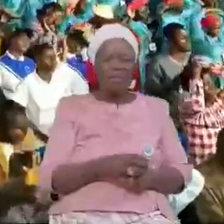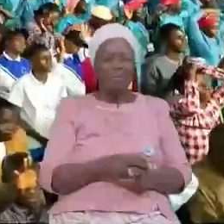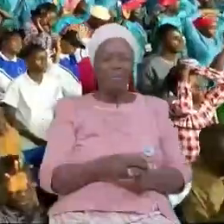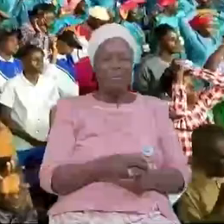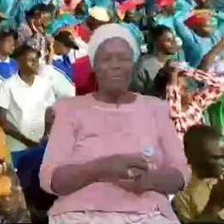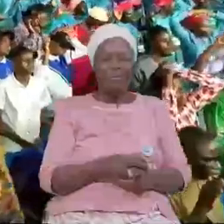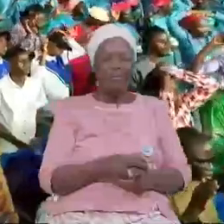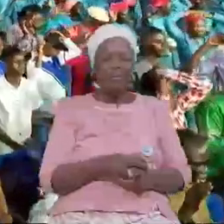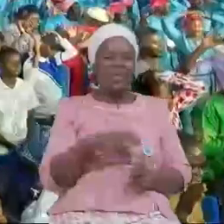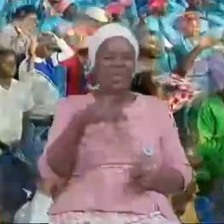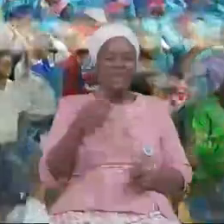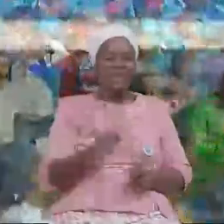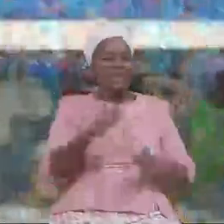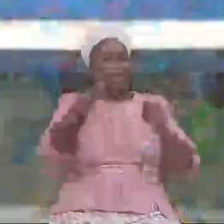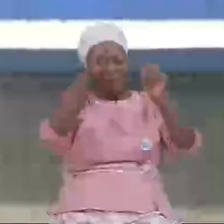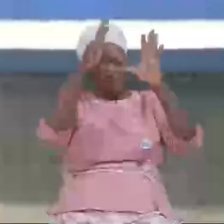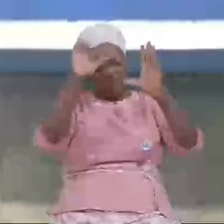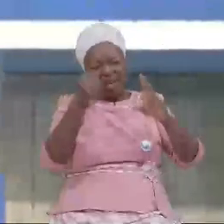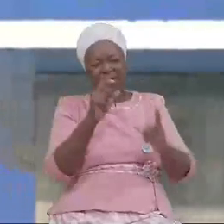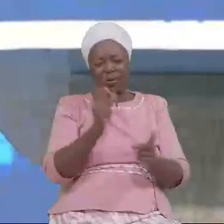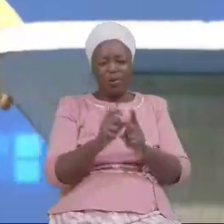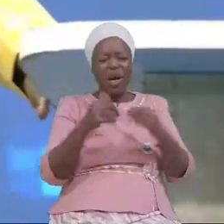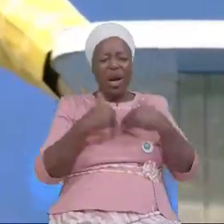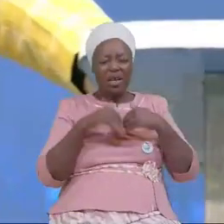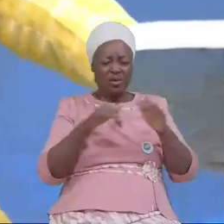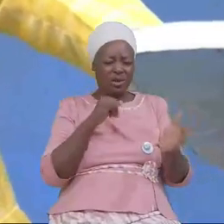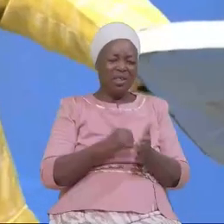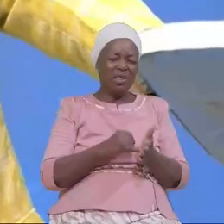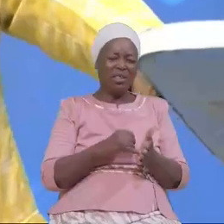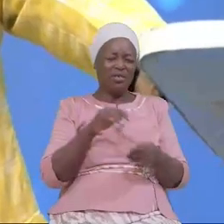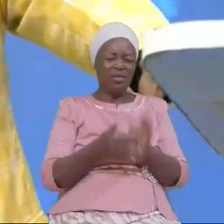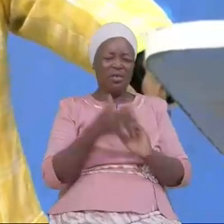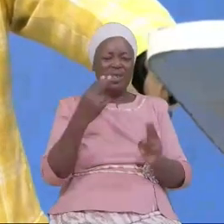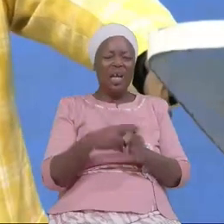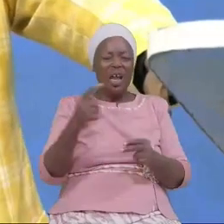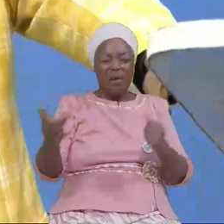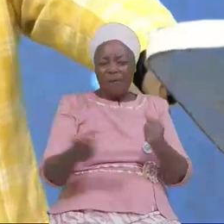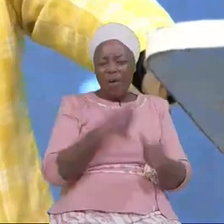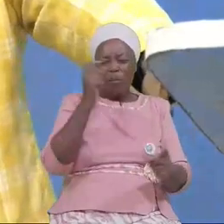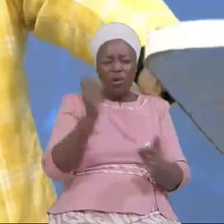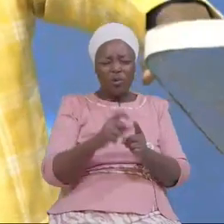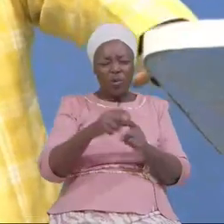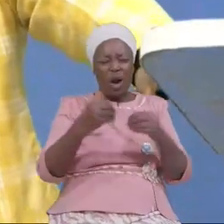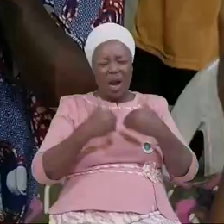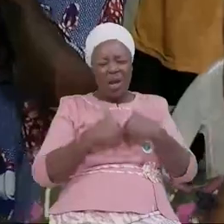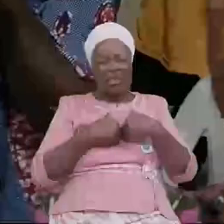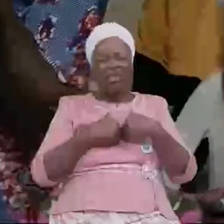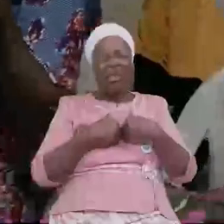La parole du Père l'a fait. La parole suprême l'a